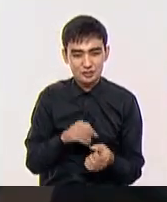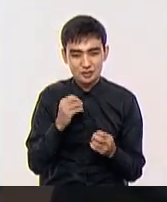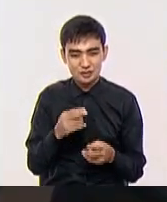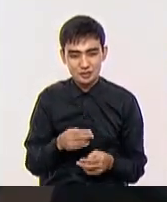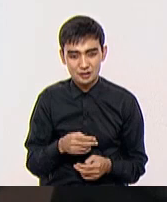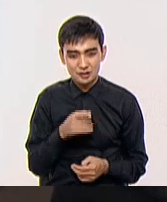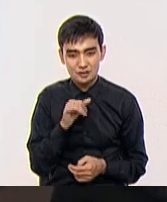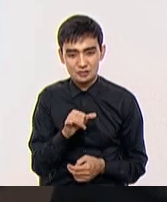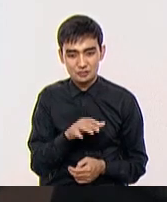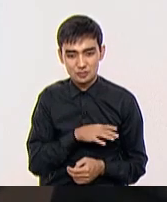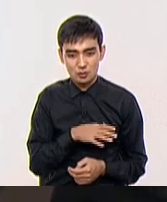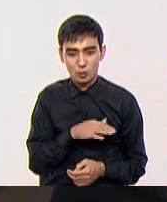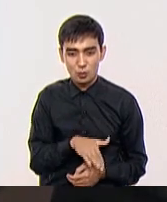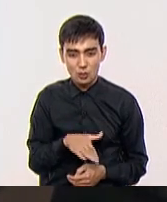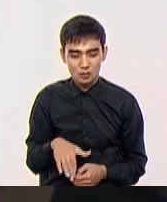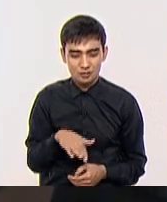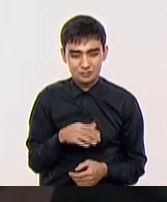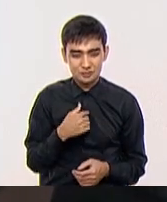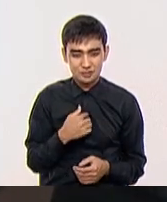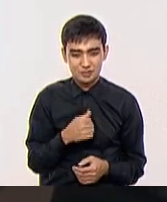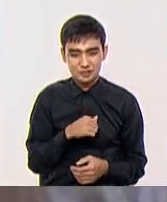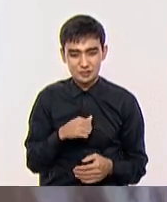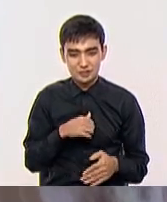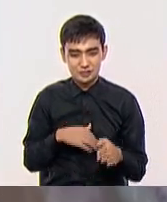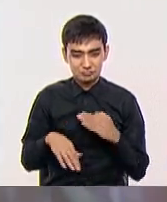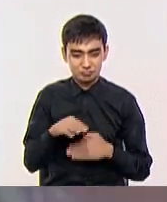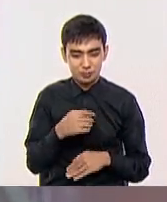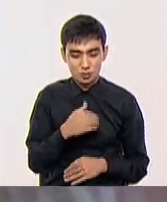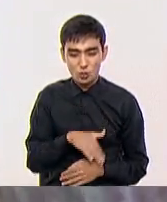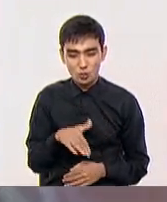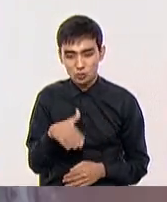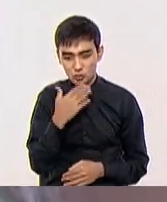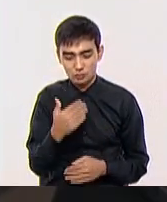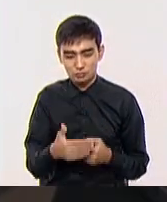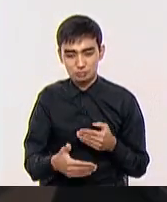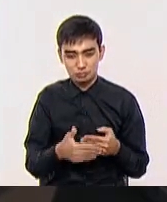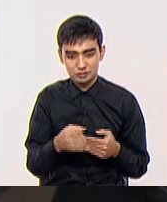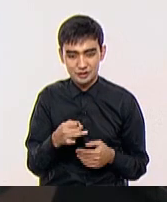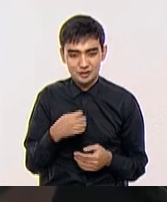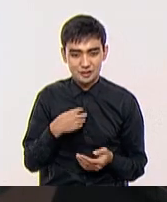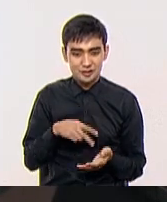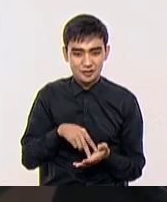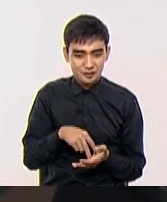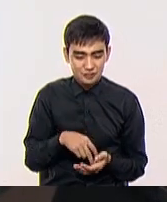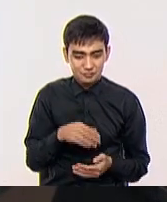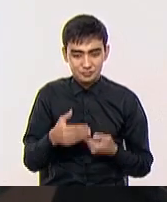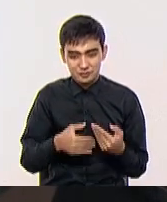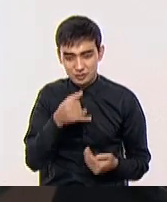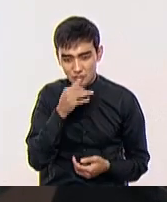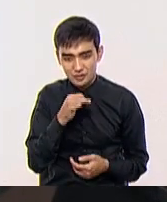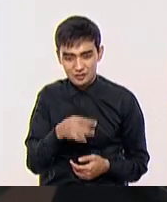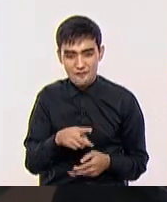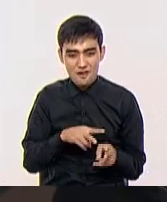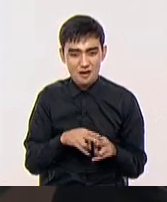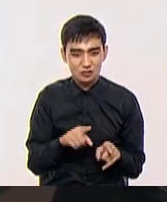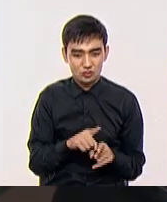Представьте то, что у вас сейчас нога, допустим, станет на 0,5 сантиметра короче. Когда ходишь, у тебя постоянно спина в напряжении, и это тоже